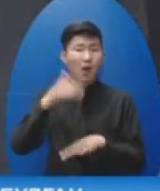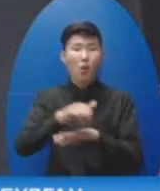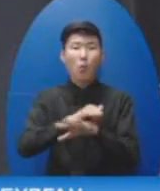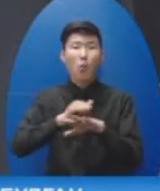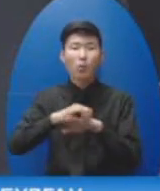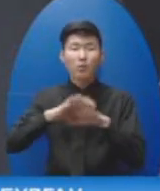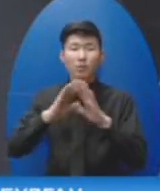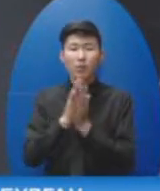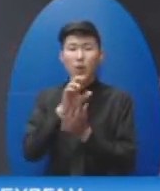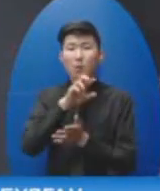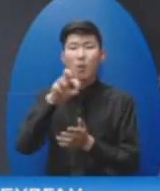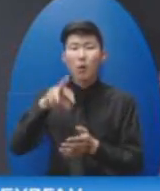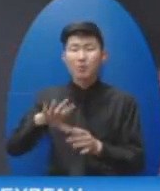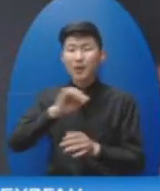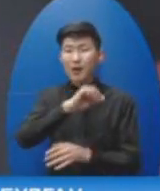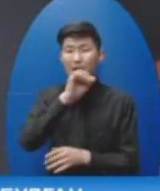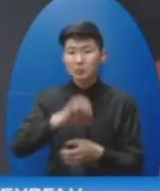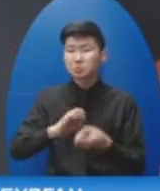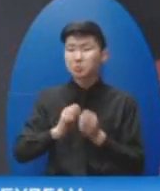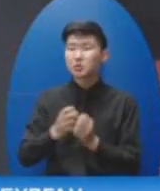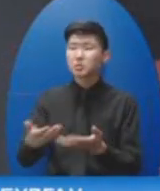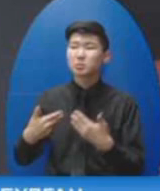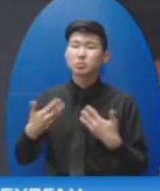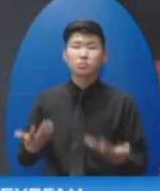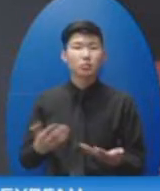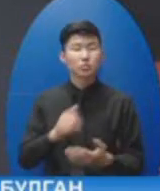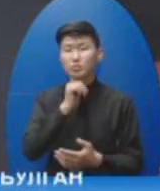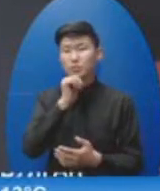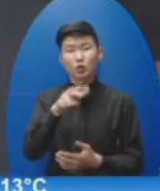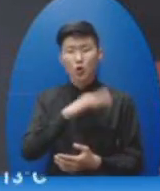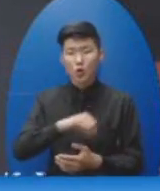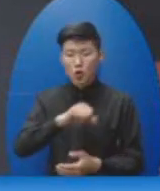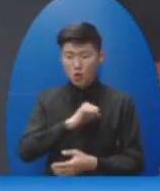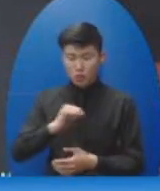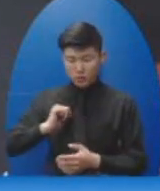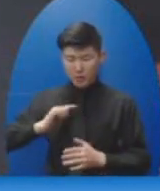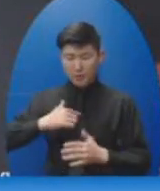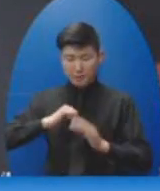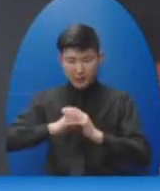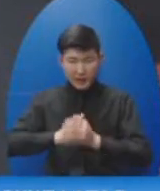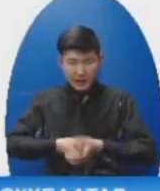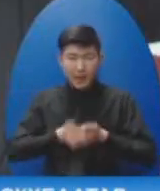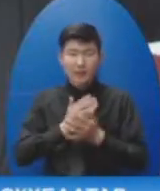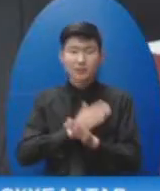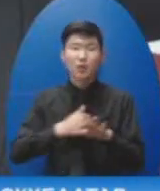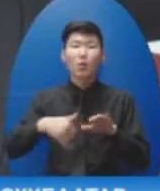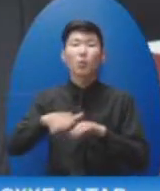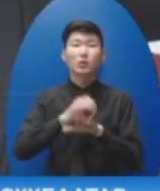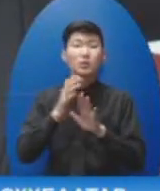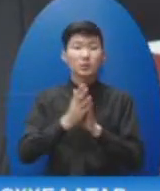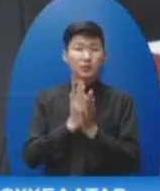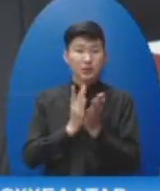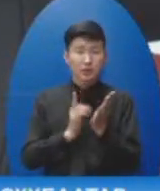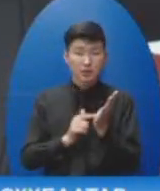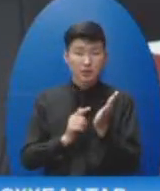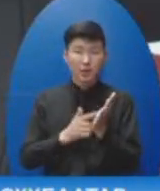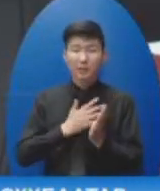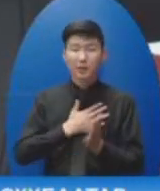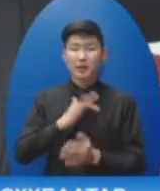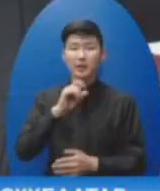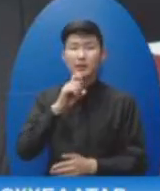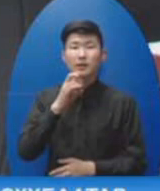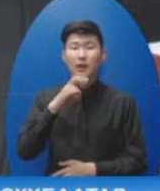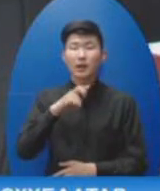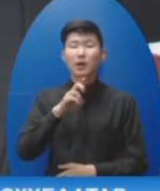бомбын хөгжлөх асуудлыг хийлгэх биш. Өөрсдөө бие даасан улс гэдгээр өөрсдөө хийгээд явах нь хамгийн чухал. Манай ихэнх бомбыг